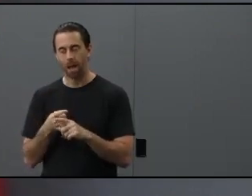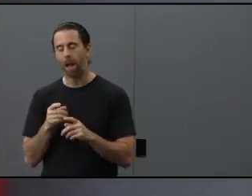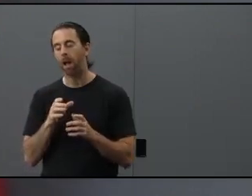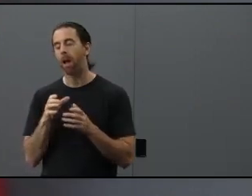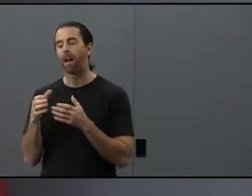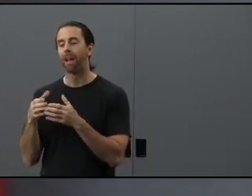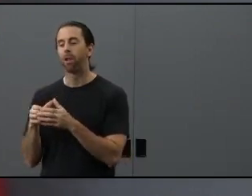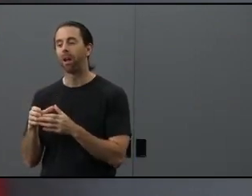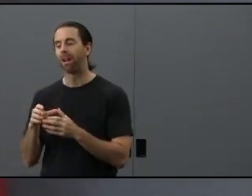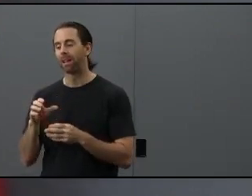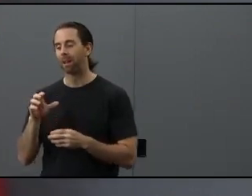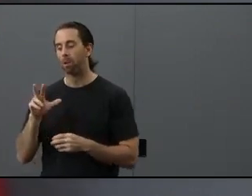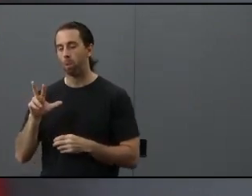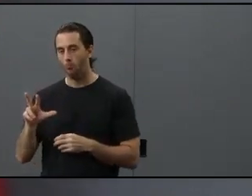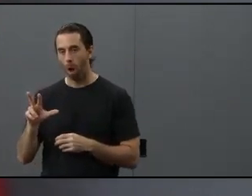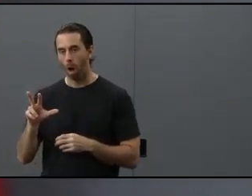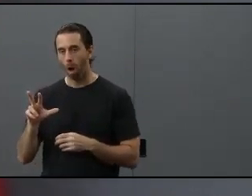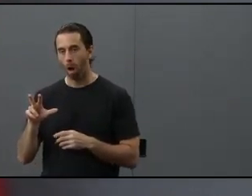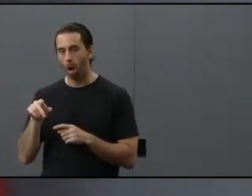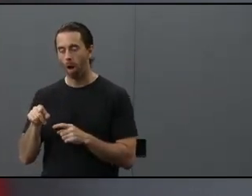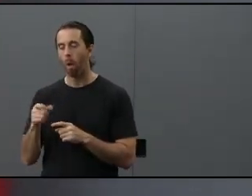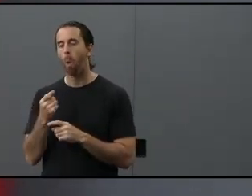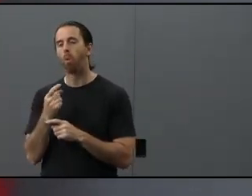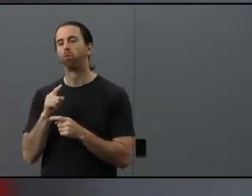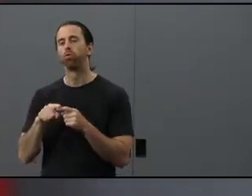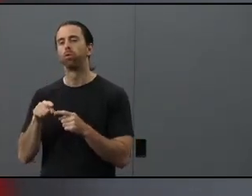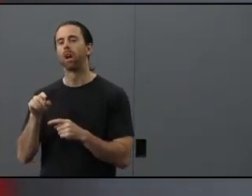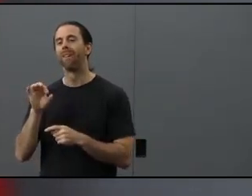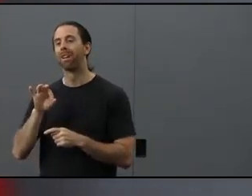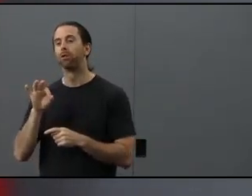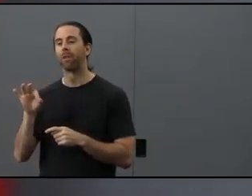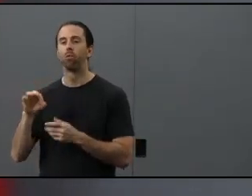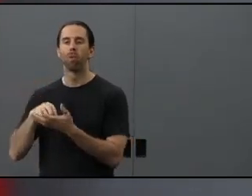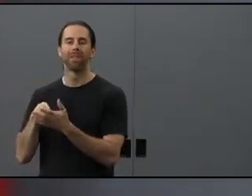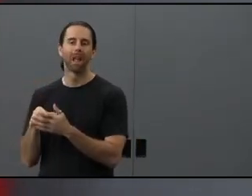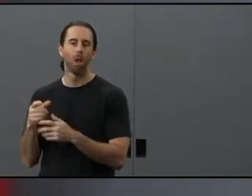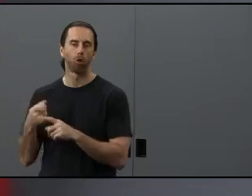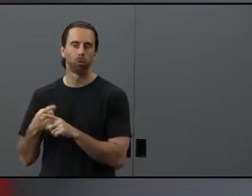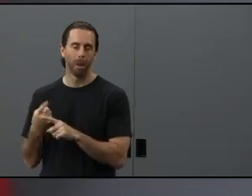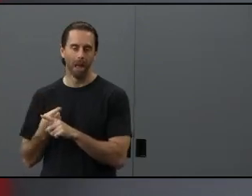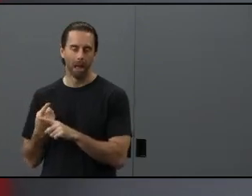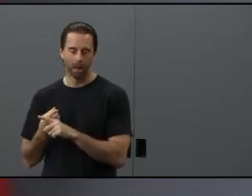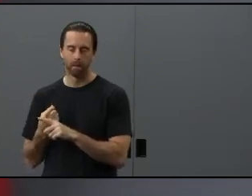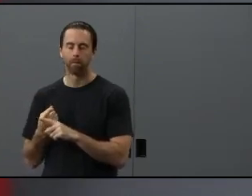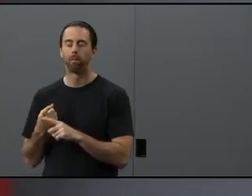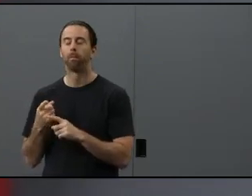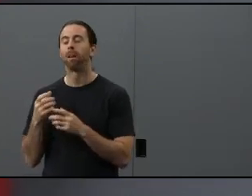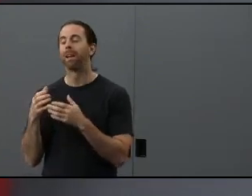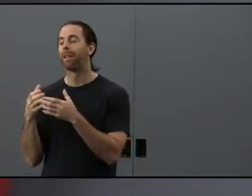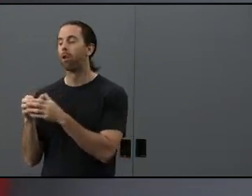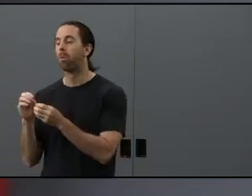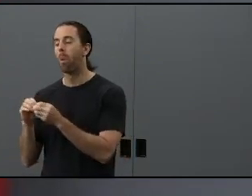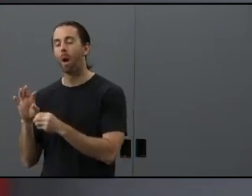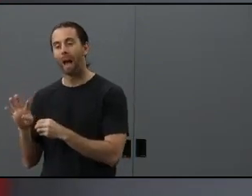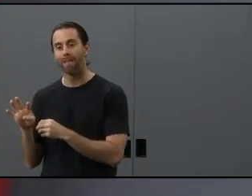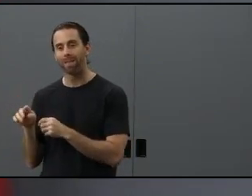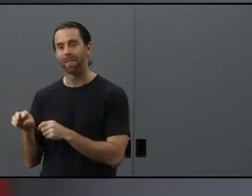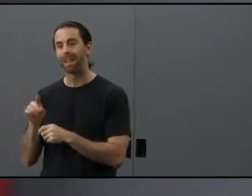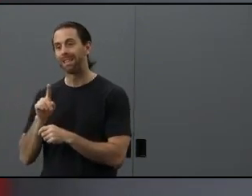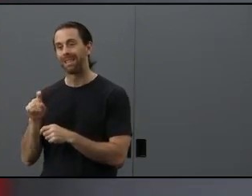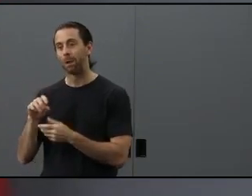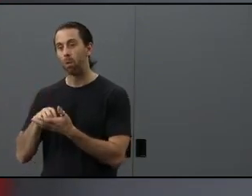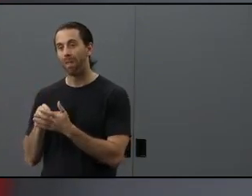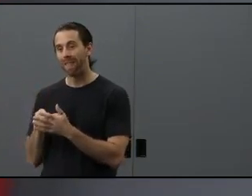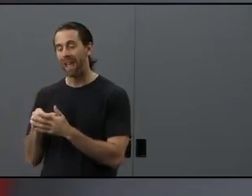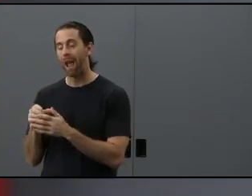logement catégorie numéro 3 de 11 à 99 unités de logement et catégorie numéro 4 de 100